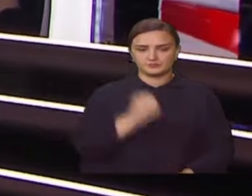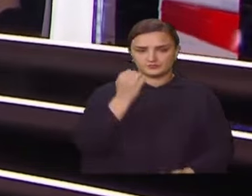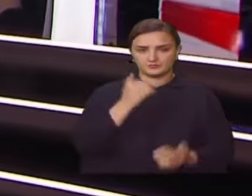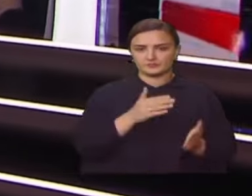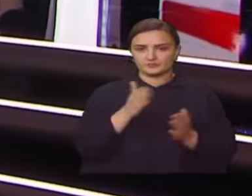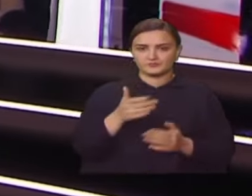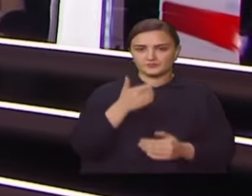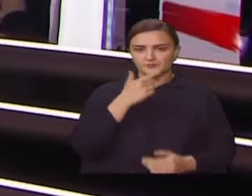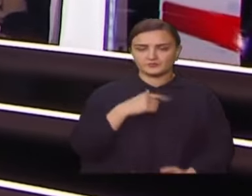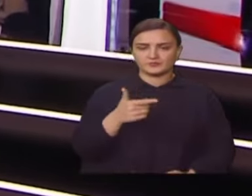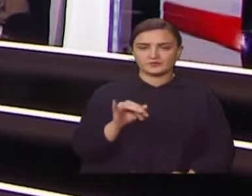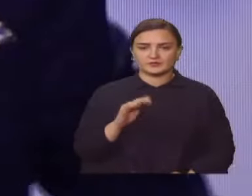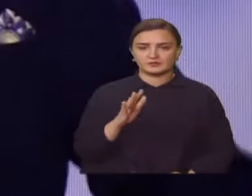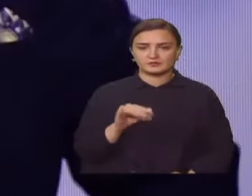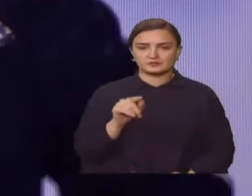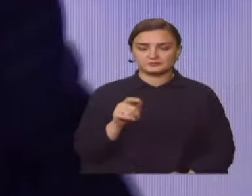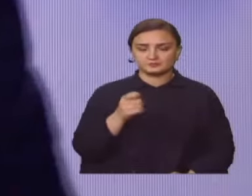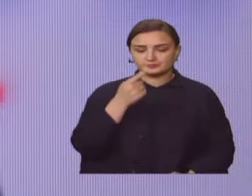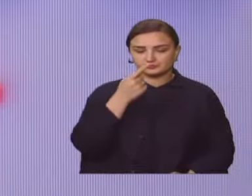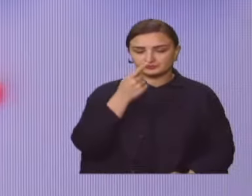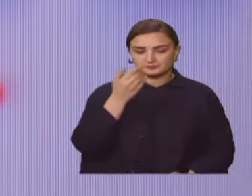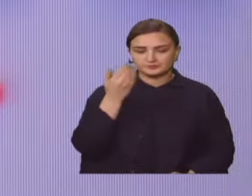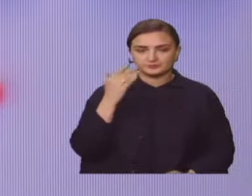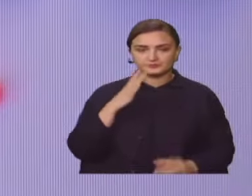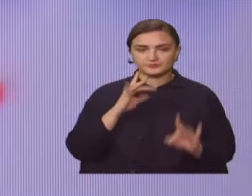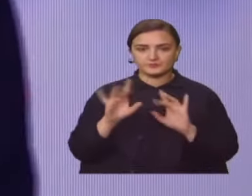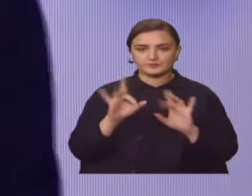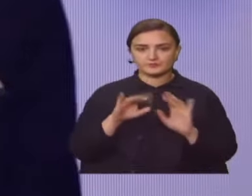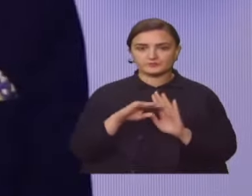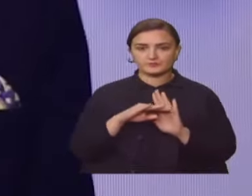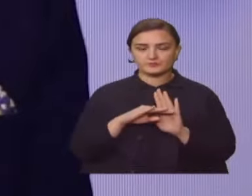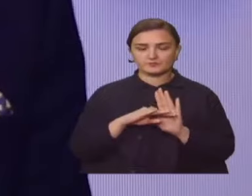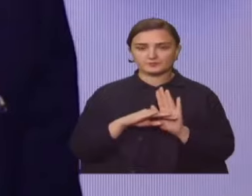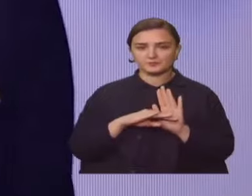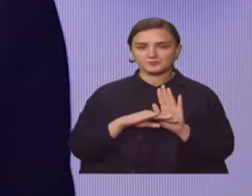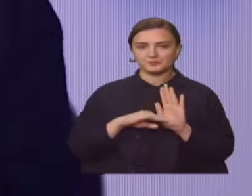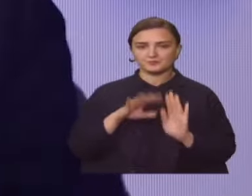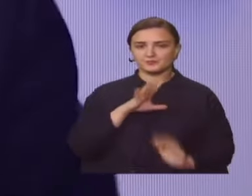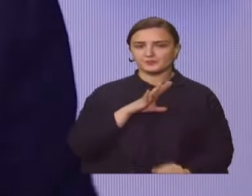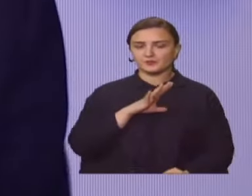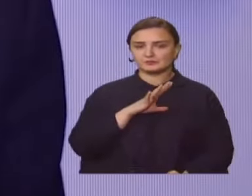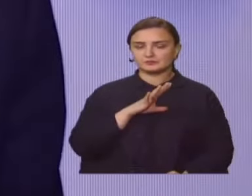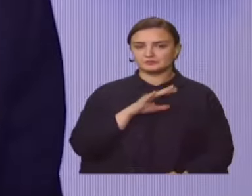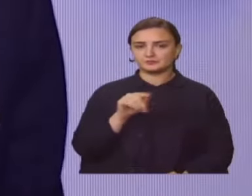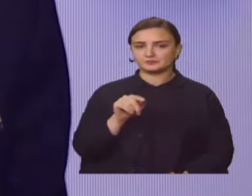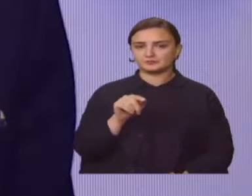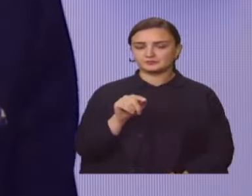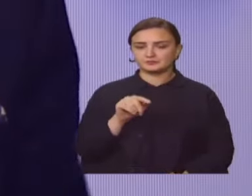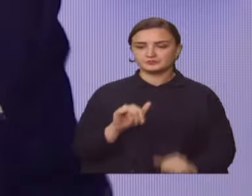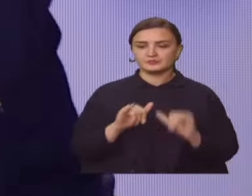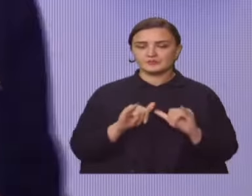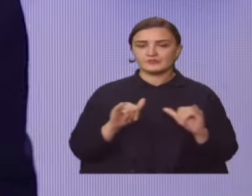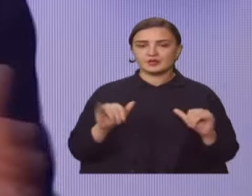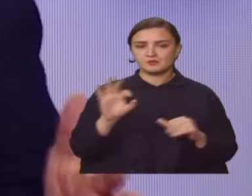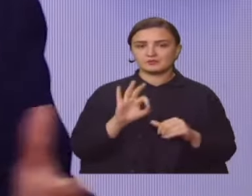გივი, სულ ახახანს პრეზენტაციაზე პროგრამის იყო რაღაც აი ეს